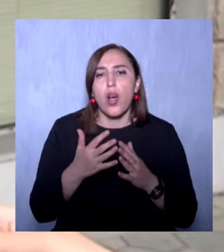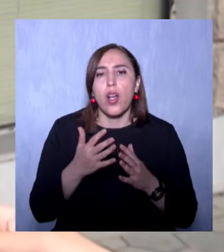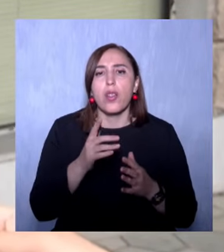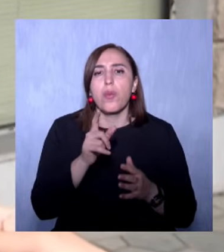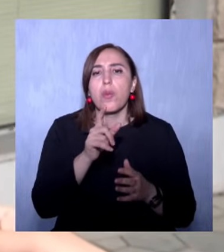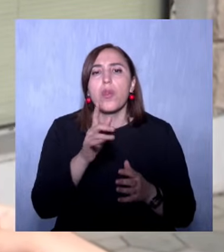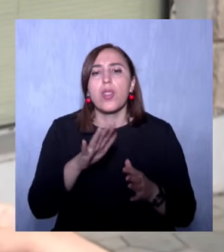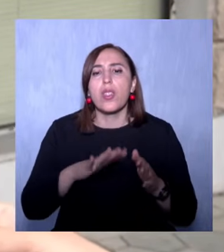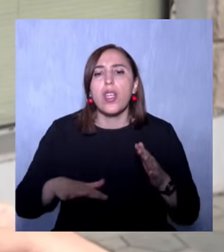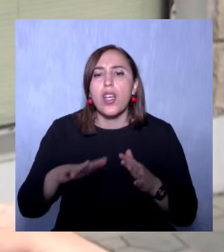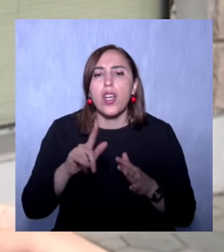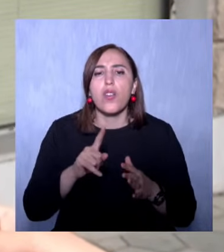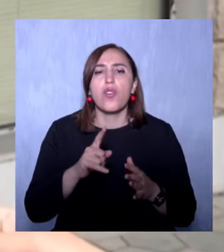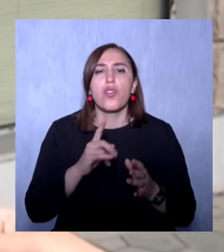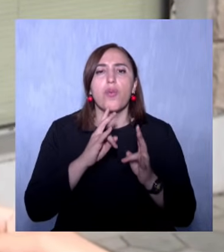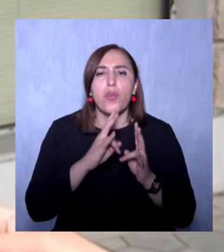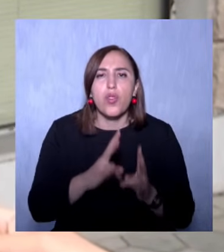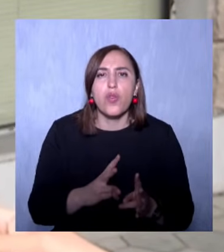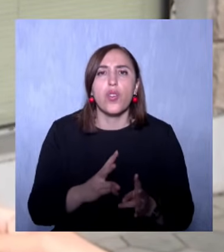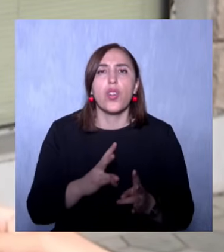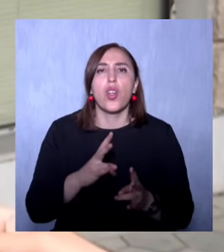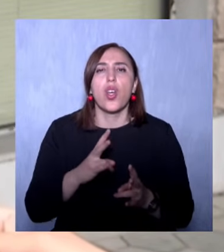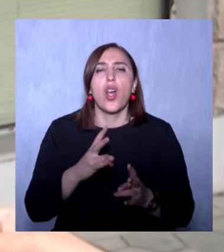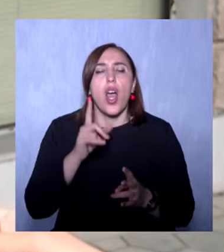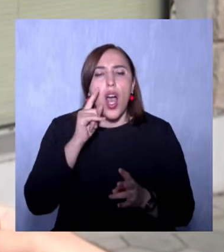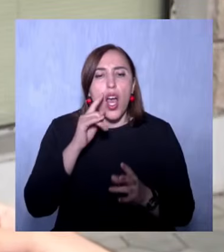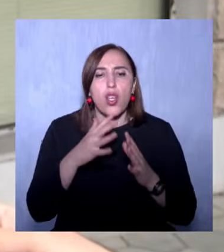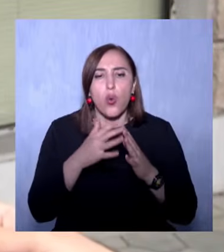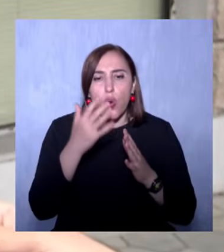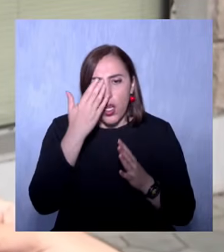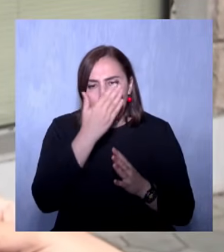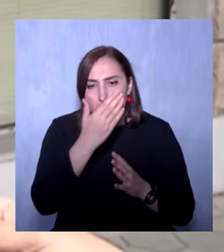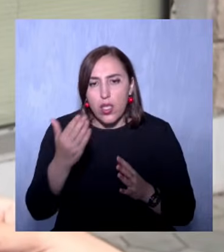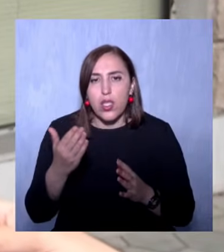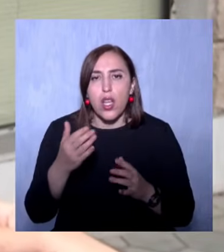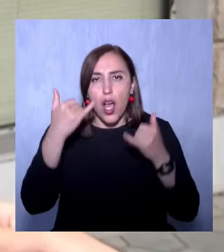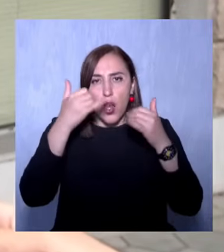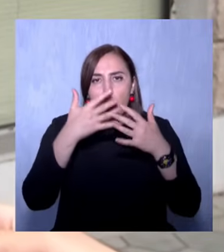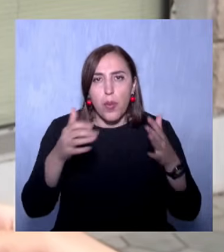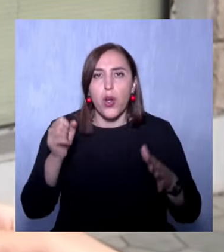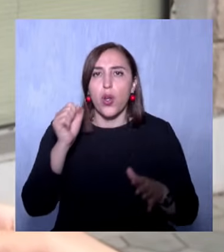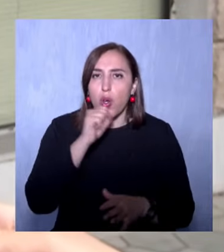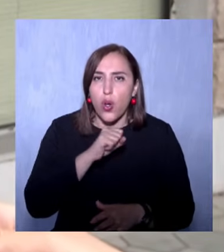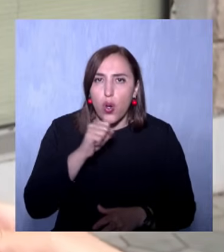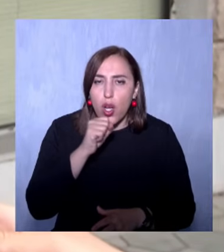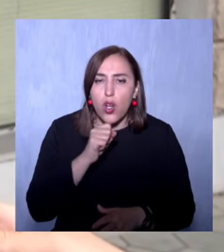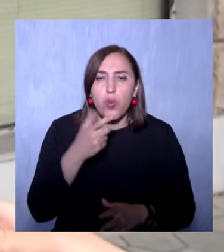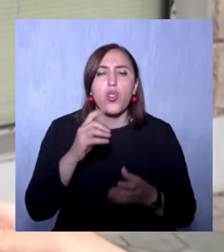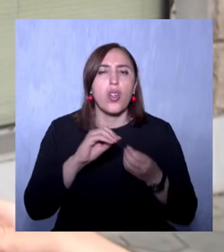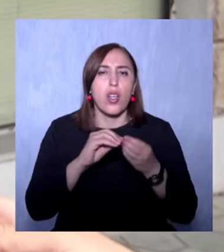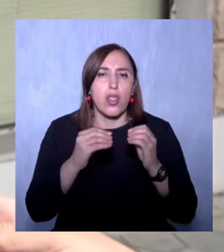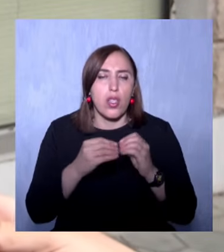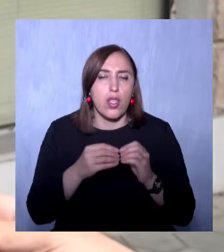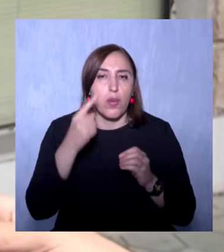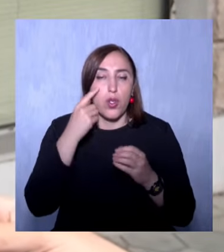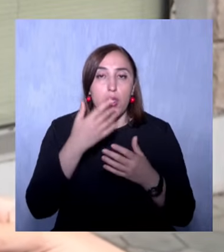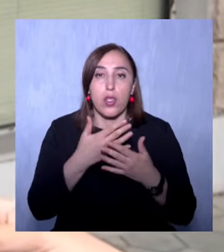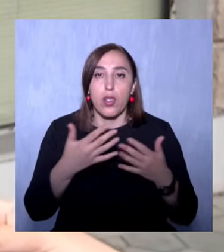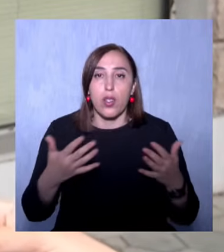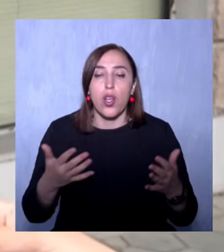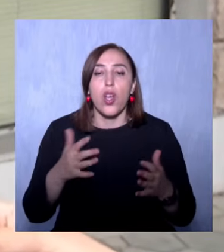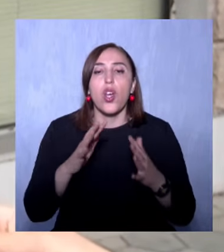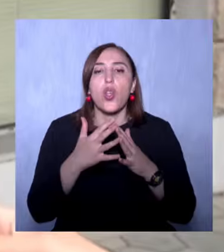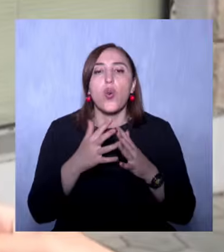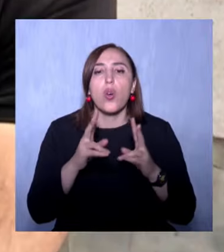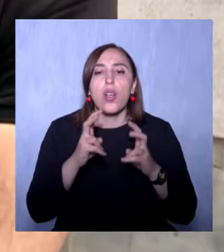երբ գողացվում են հայ գյուղացիների անասունները, խոչընդոտներ են ստեղծում գյուղատնտեսական